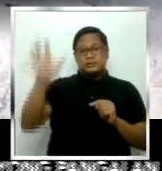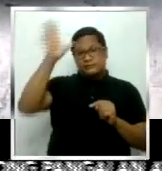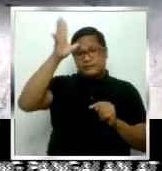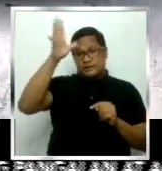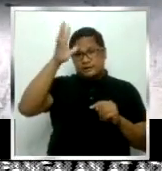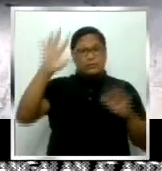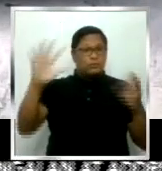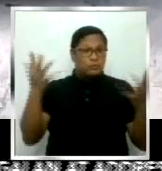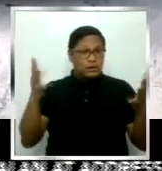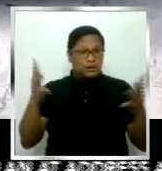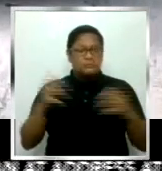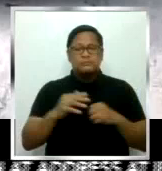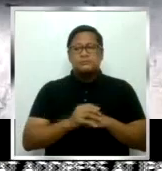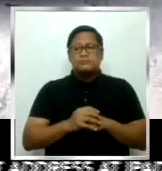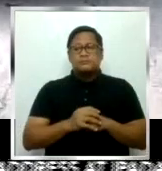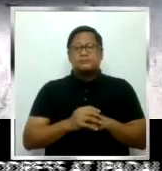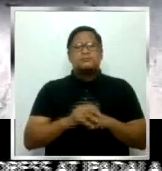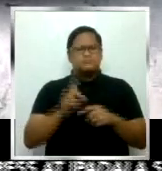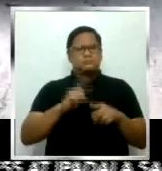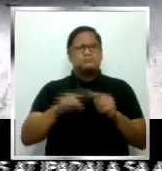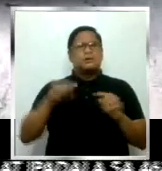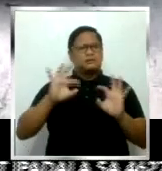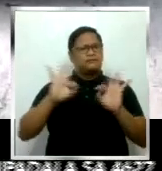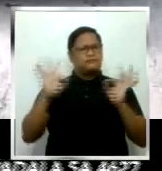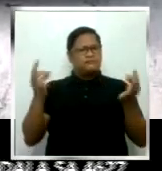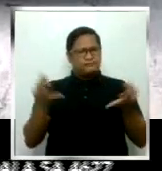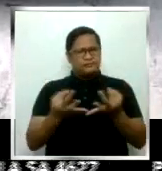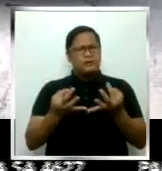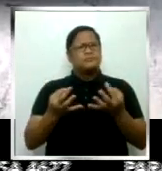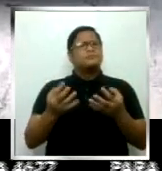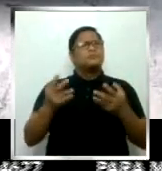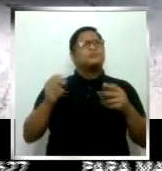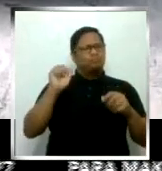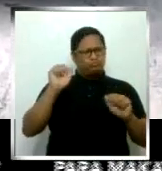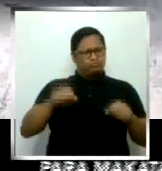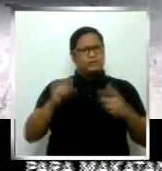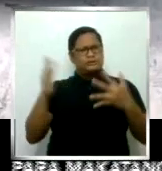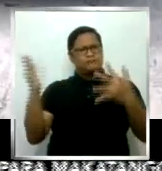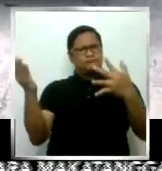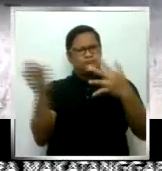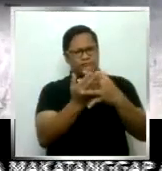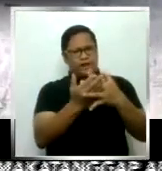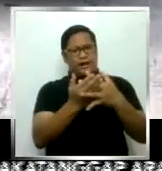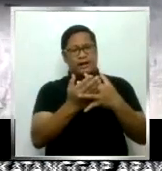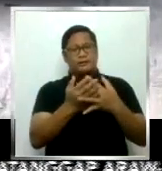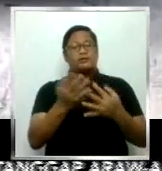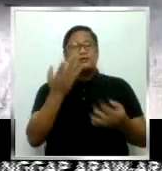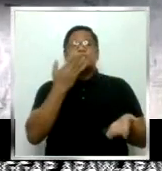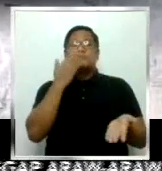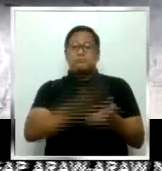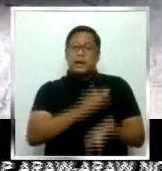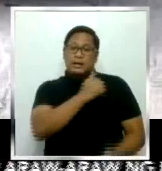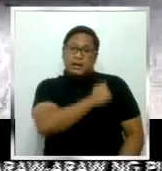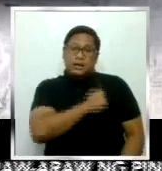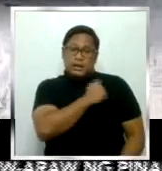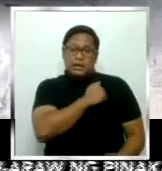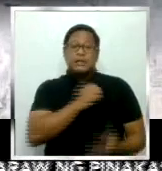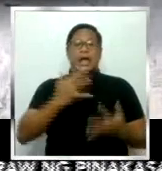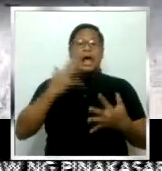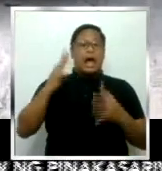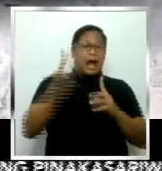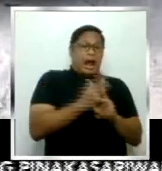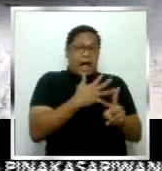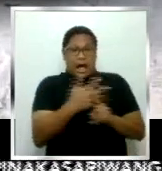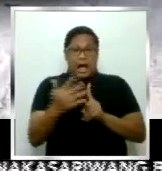niya, desidido ang kanilang pamilya na maghain ng reklamong misconduct, harassment at trespassing laban kay